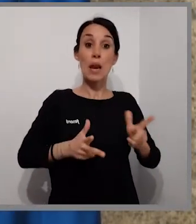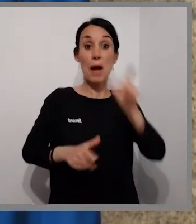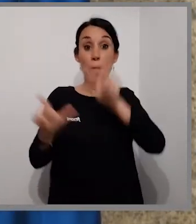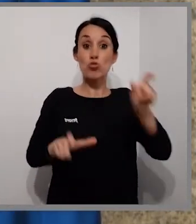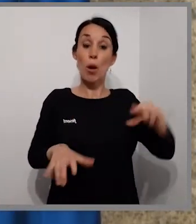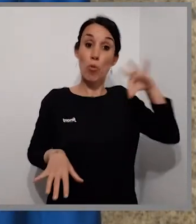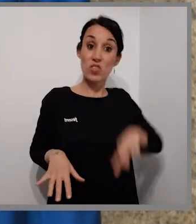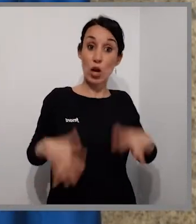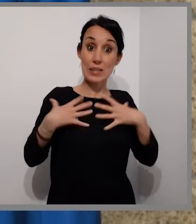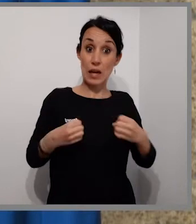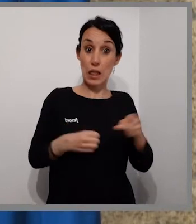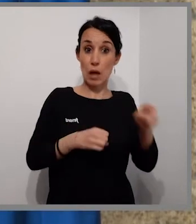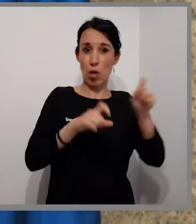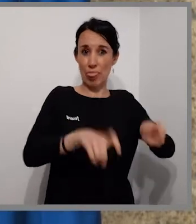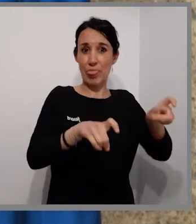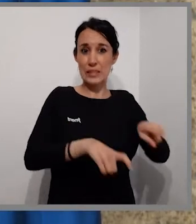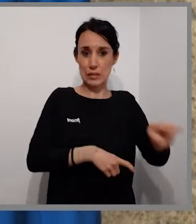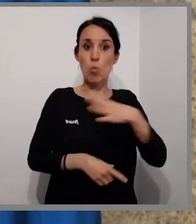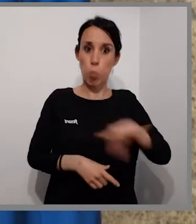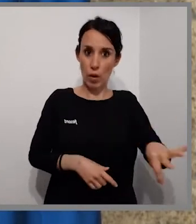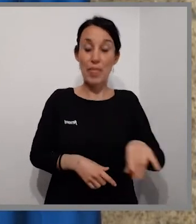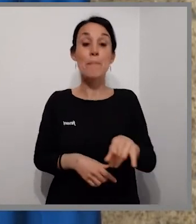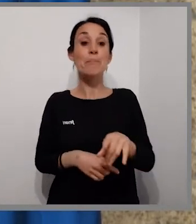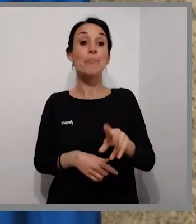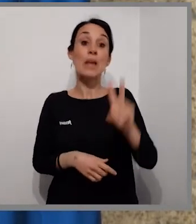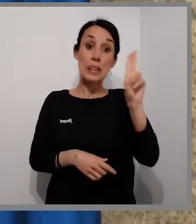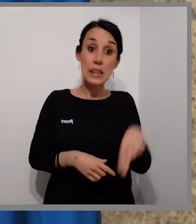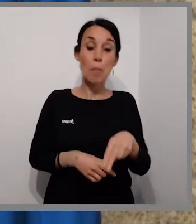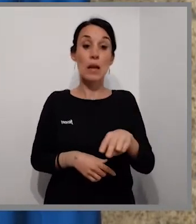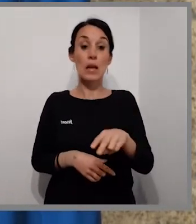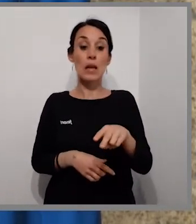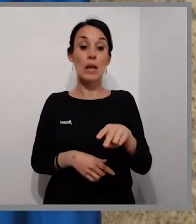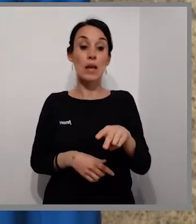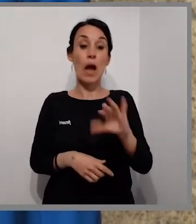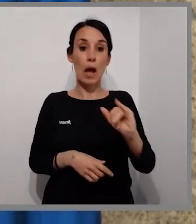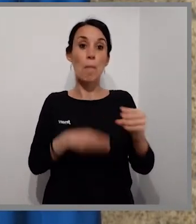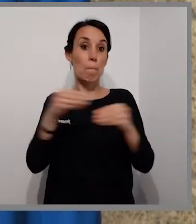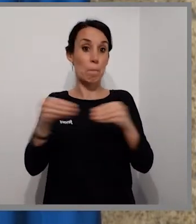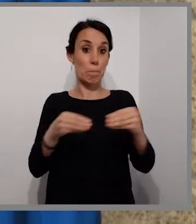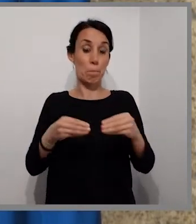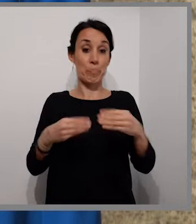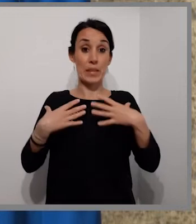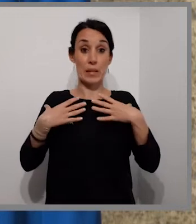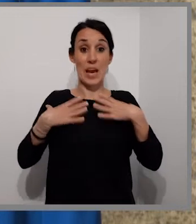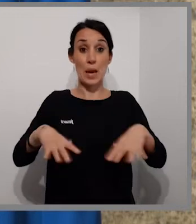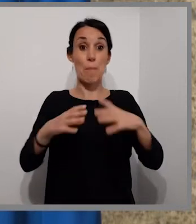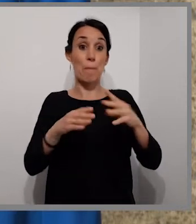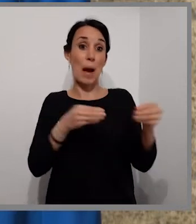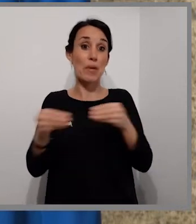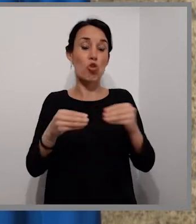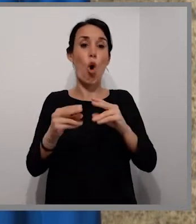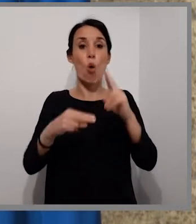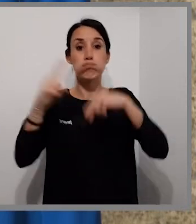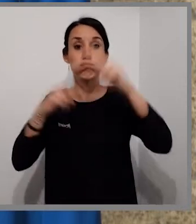hotels per als professionals de la sanitat i dels serveis socials. I per una altra banda, tenim també equipaments que